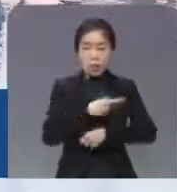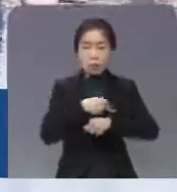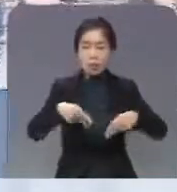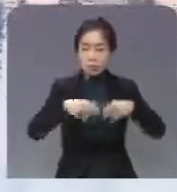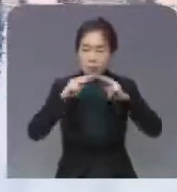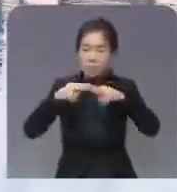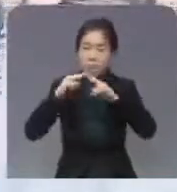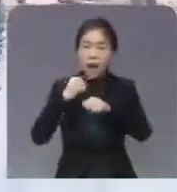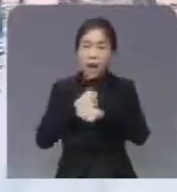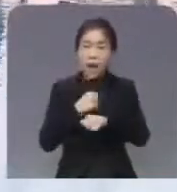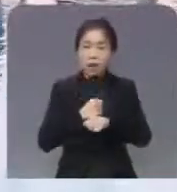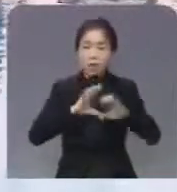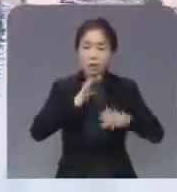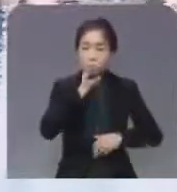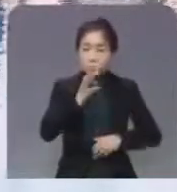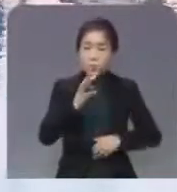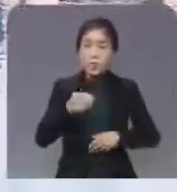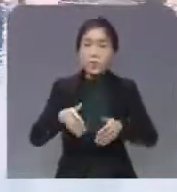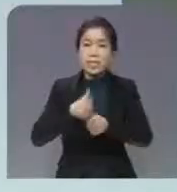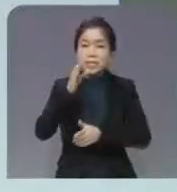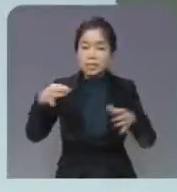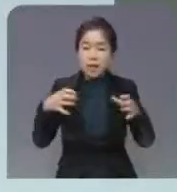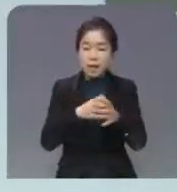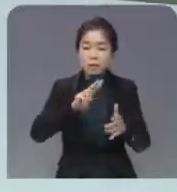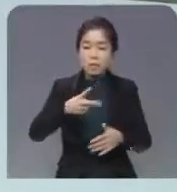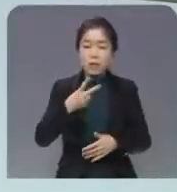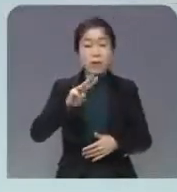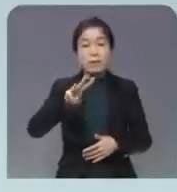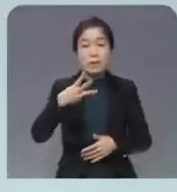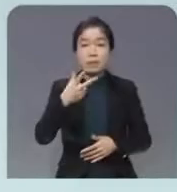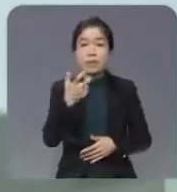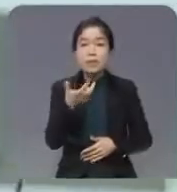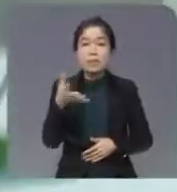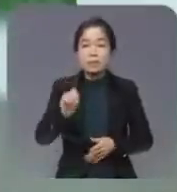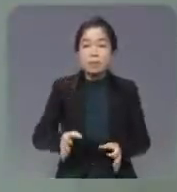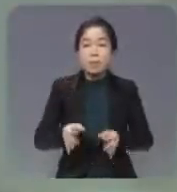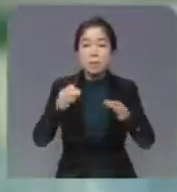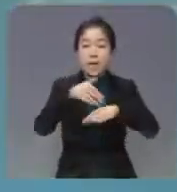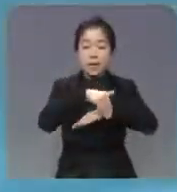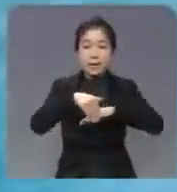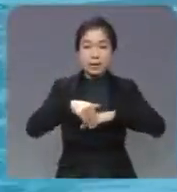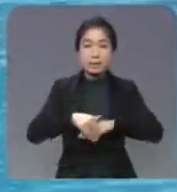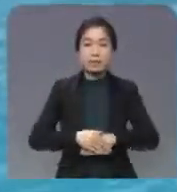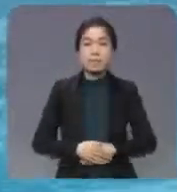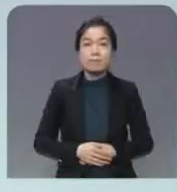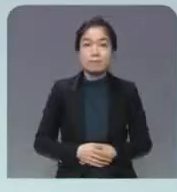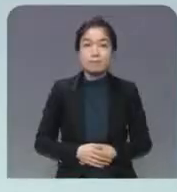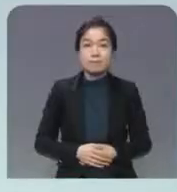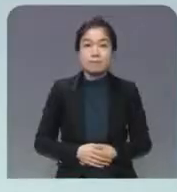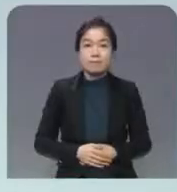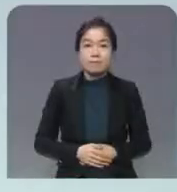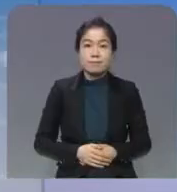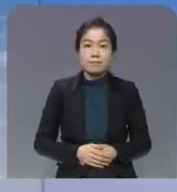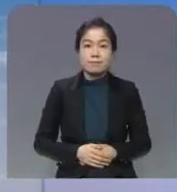등이 들어서고 국비와 시비 등 370억 원이 투입될 예정입니다.